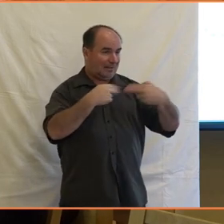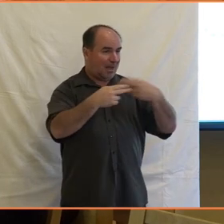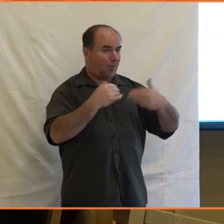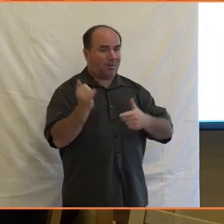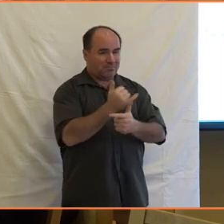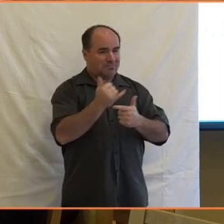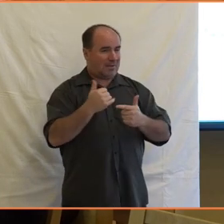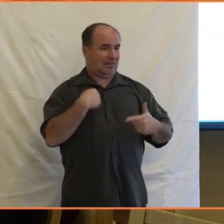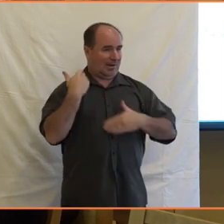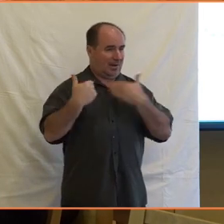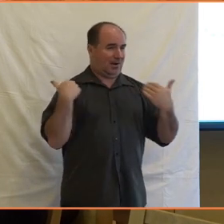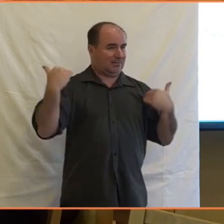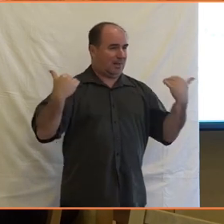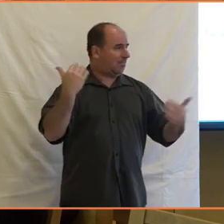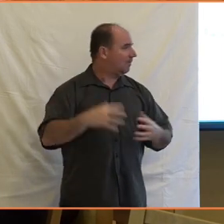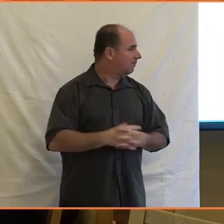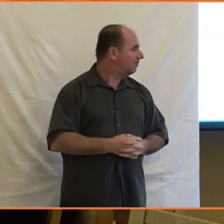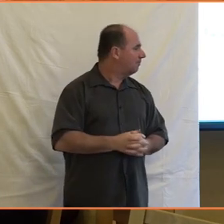Děkuju.